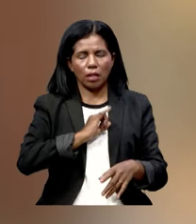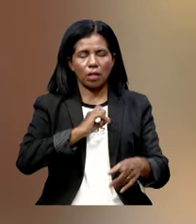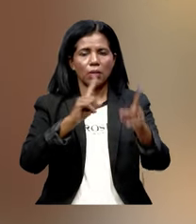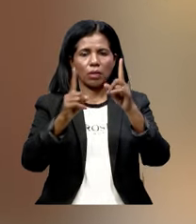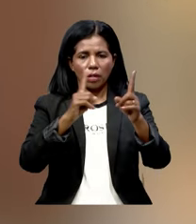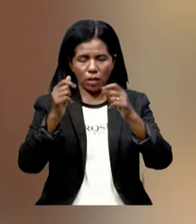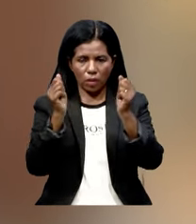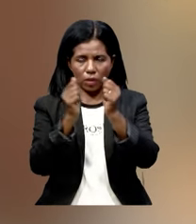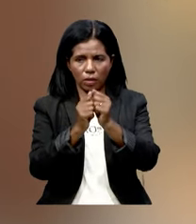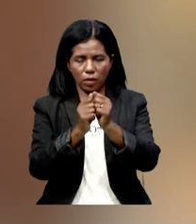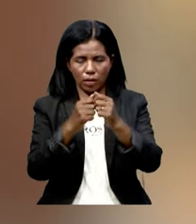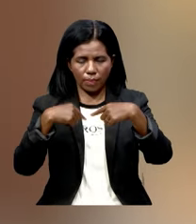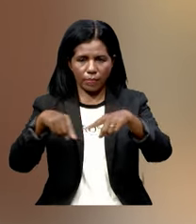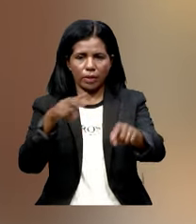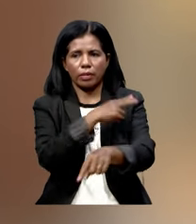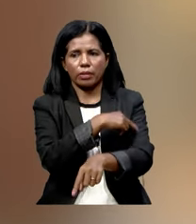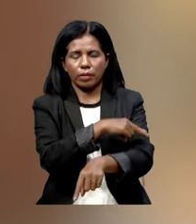be part hospital